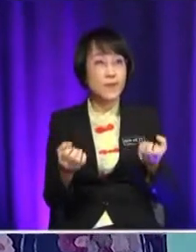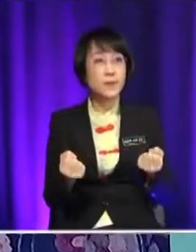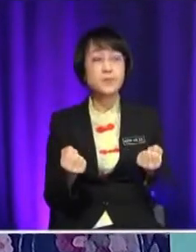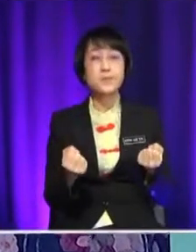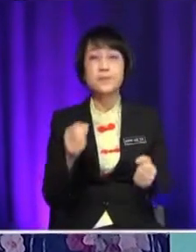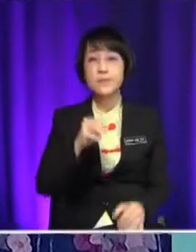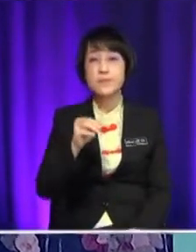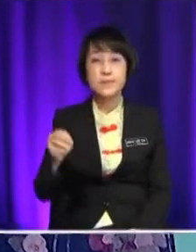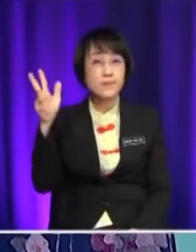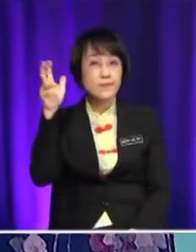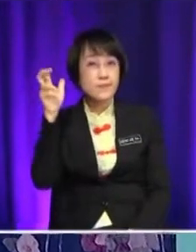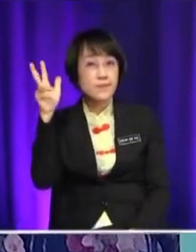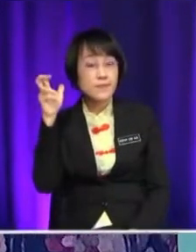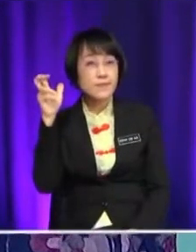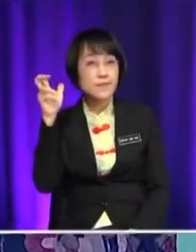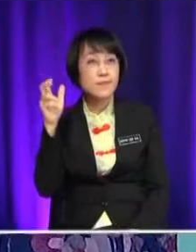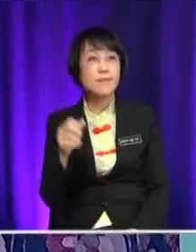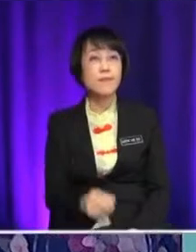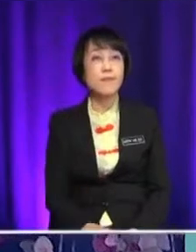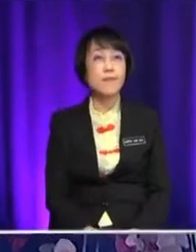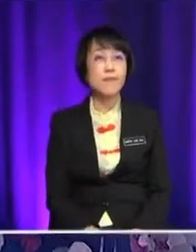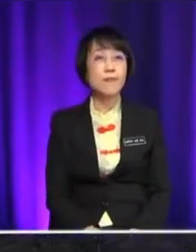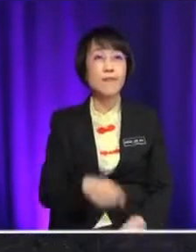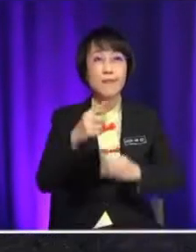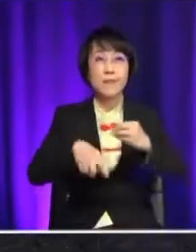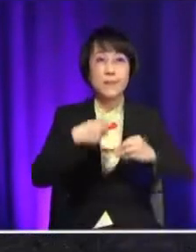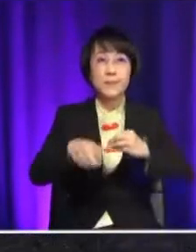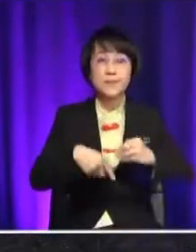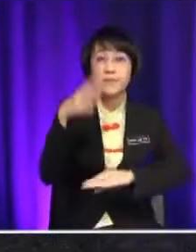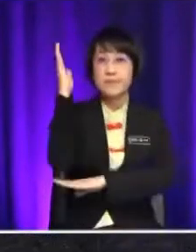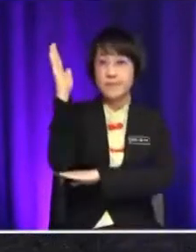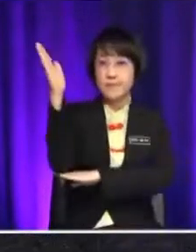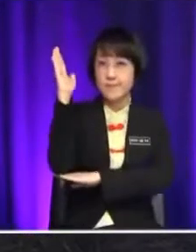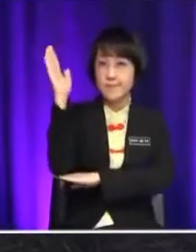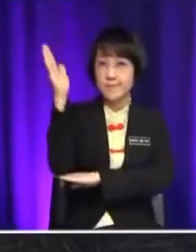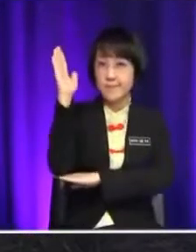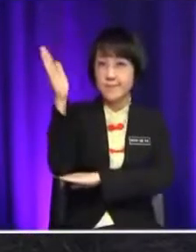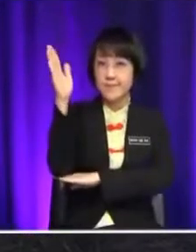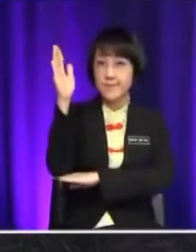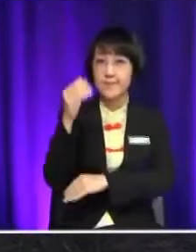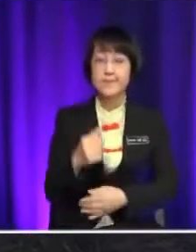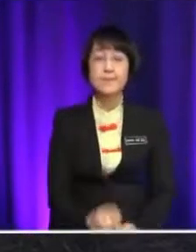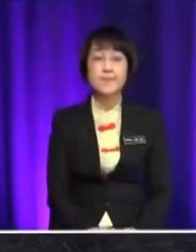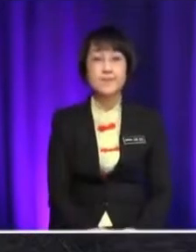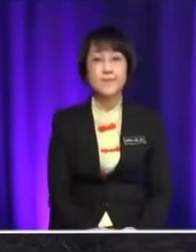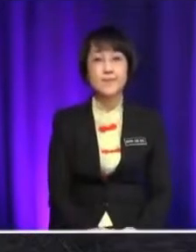audio, iaitu audio syarahan. Silakan. Jom kita dengarkan.